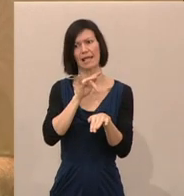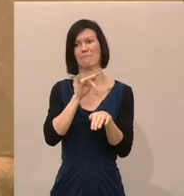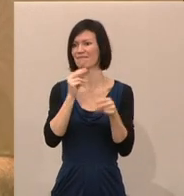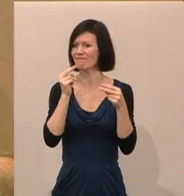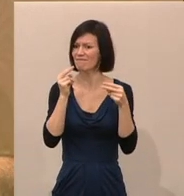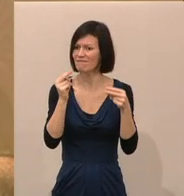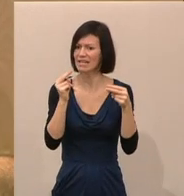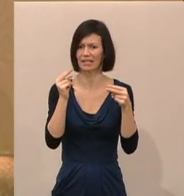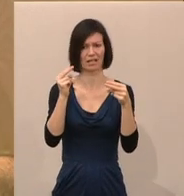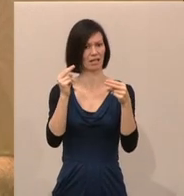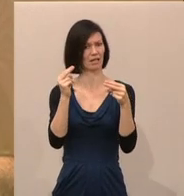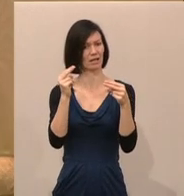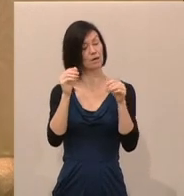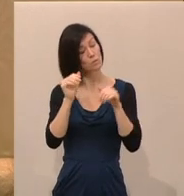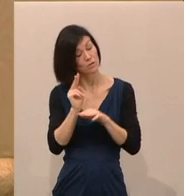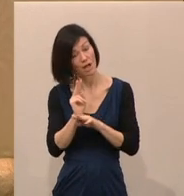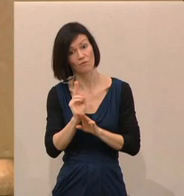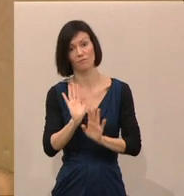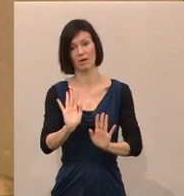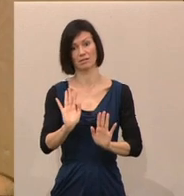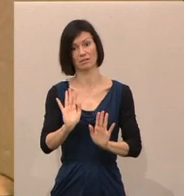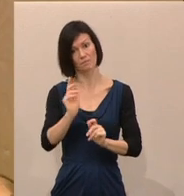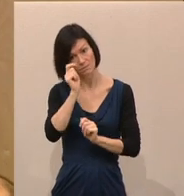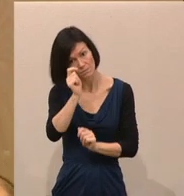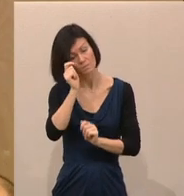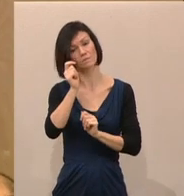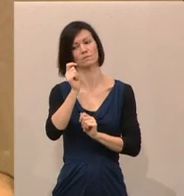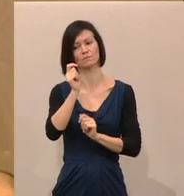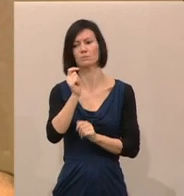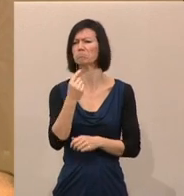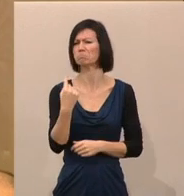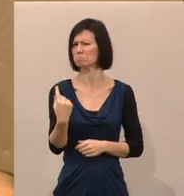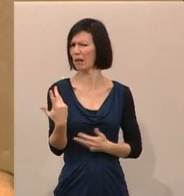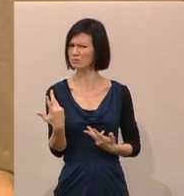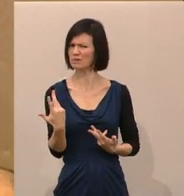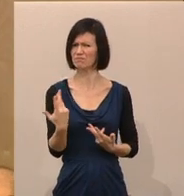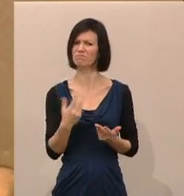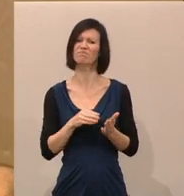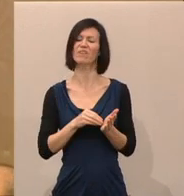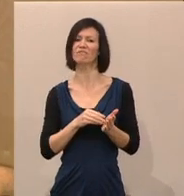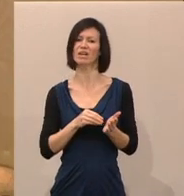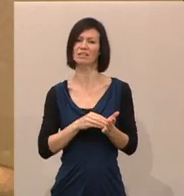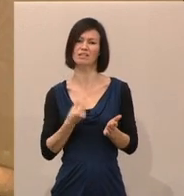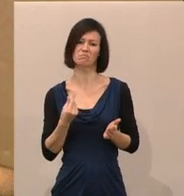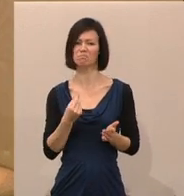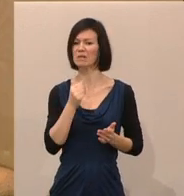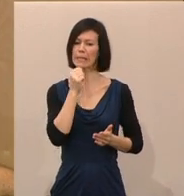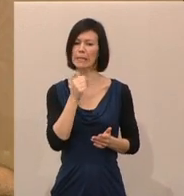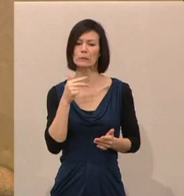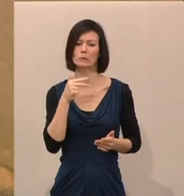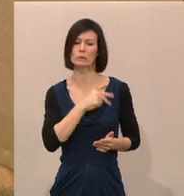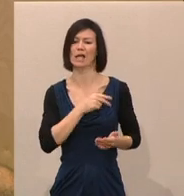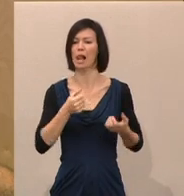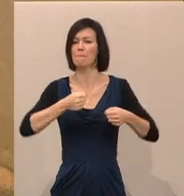muss. Und für Sie ist es ausschließlich ein Instrument, Ihre unsoziale